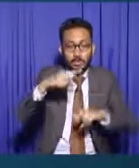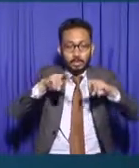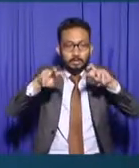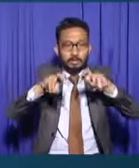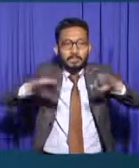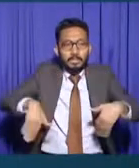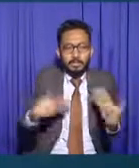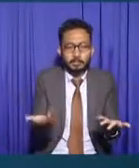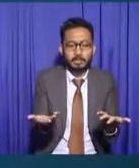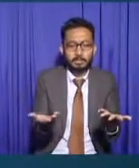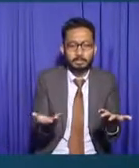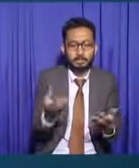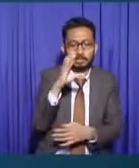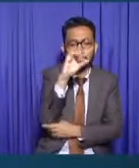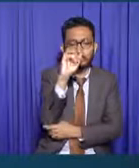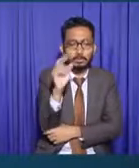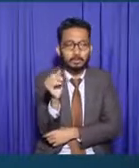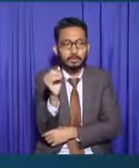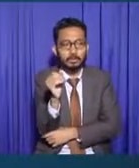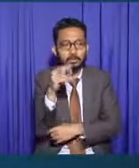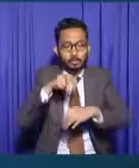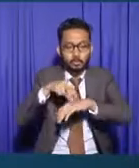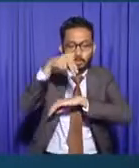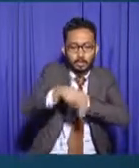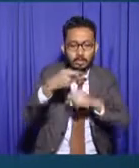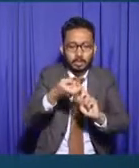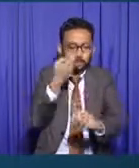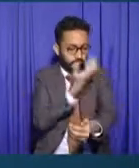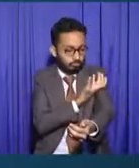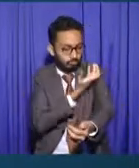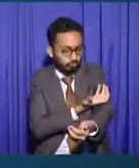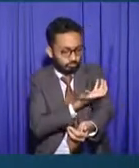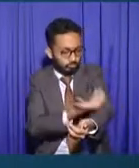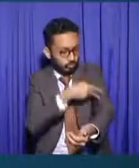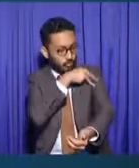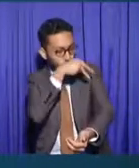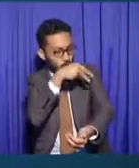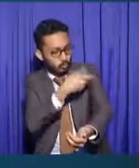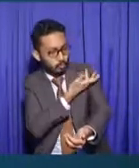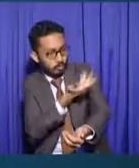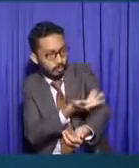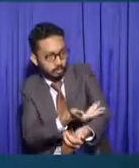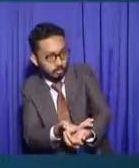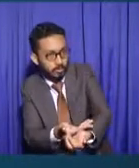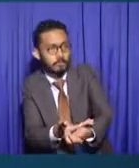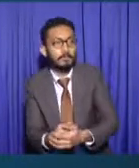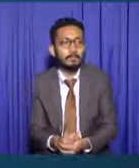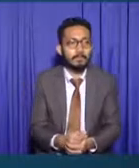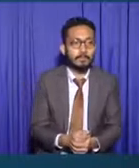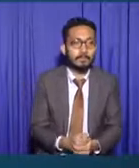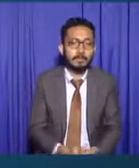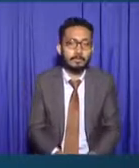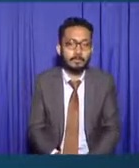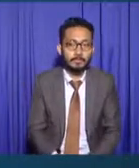untuk mengkaji bagaimana sesuatu ciri diturunkan dari satu generasi